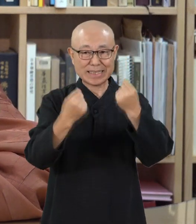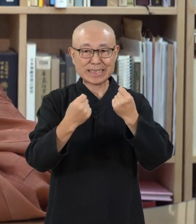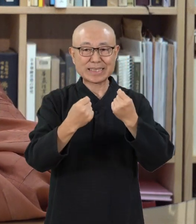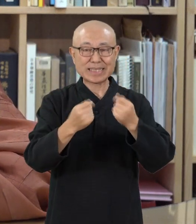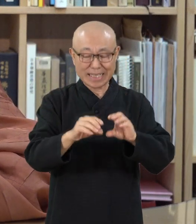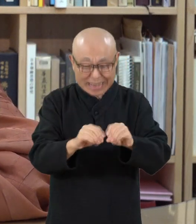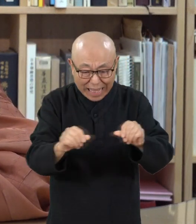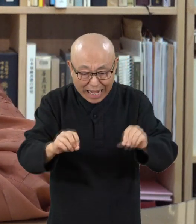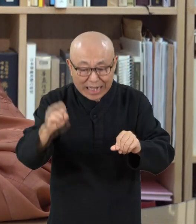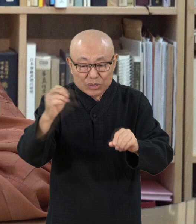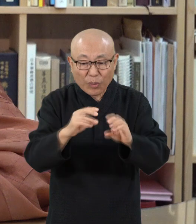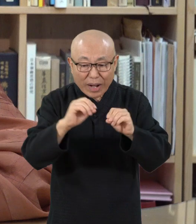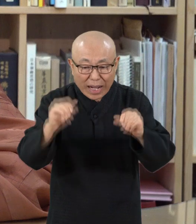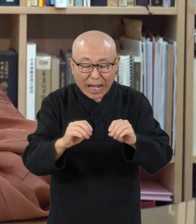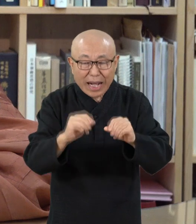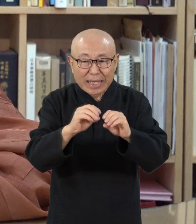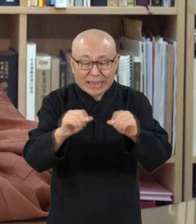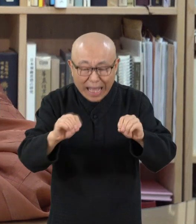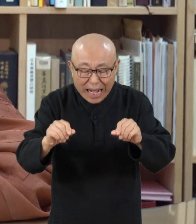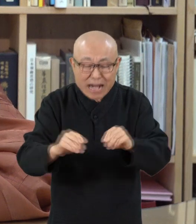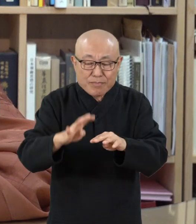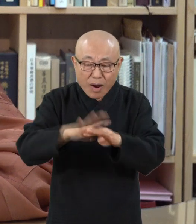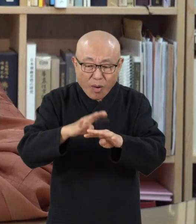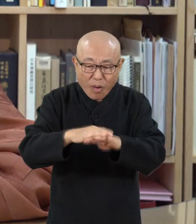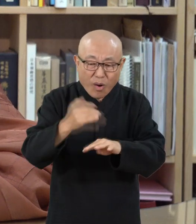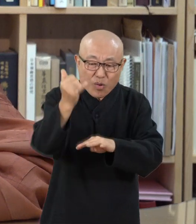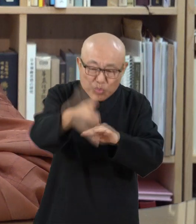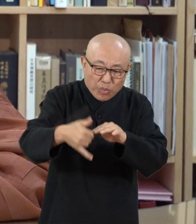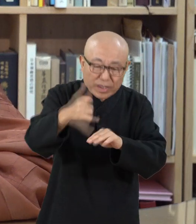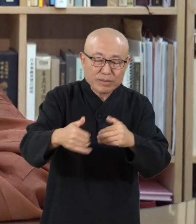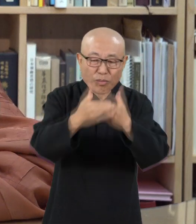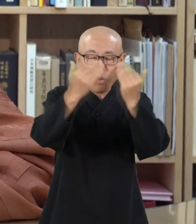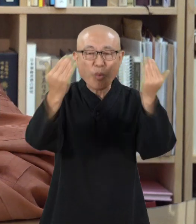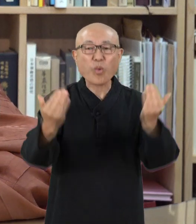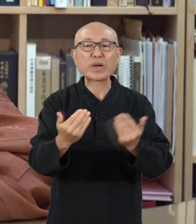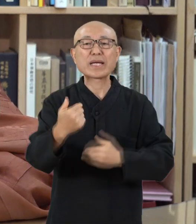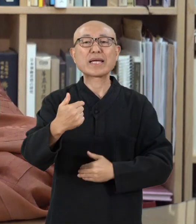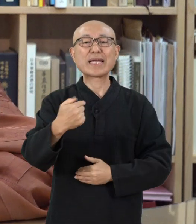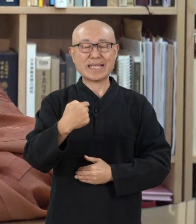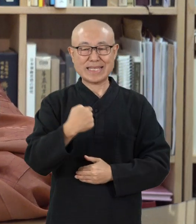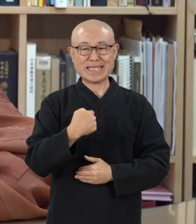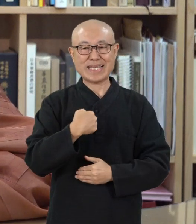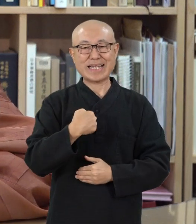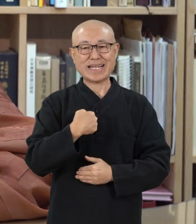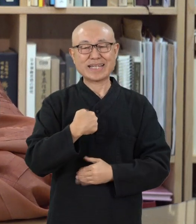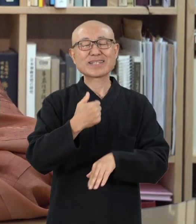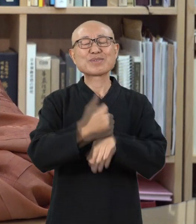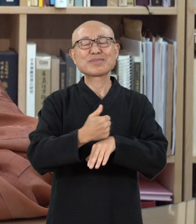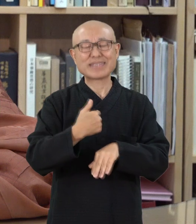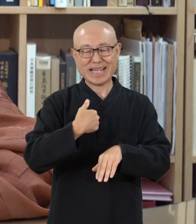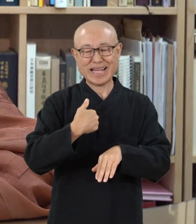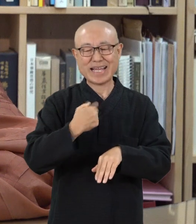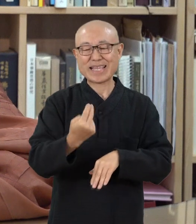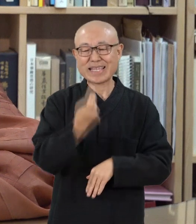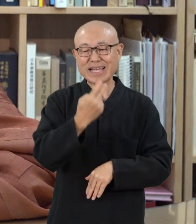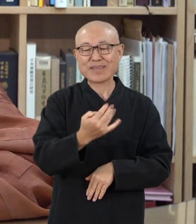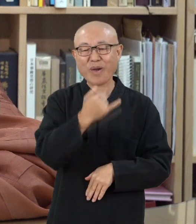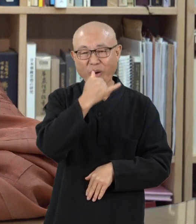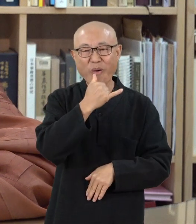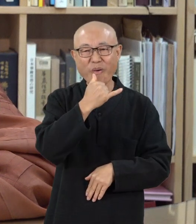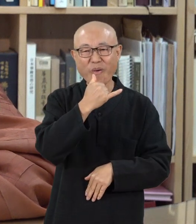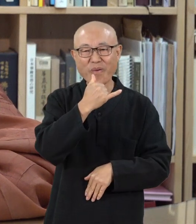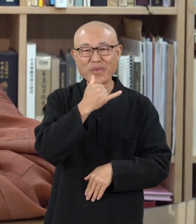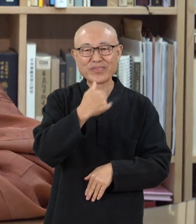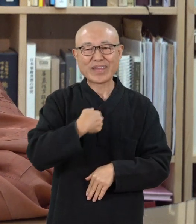땅의 그 거룩함, 모든 농산물, 모든 것이 결국은 나의 생명을 살리고 있는